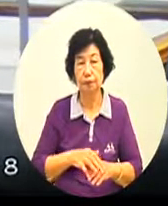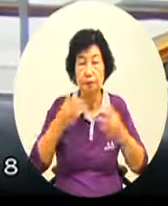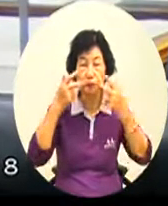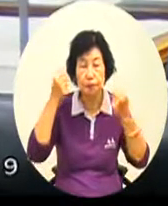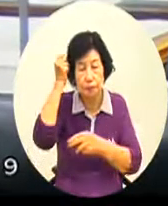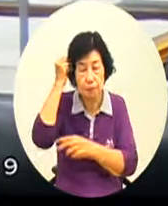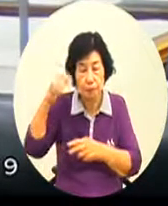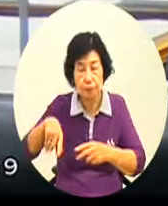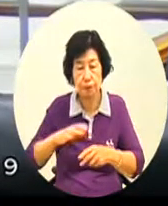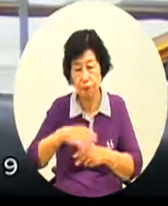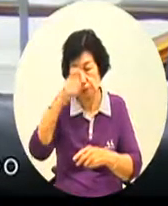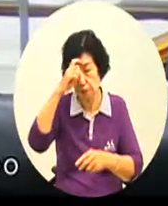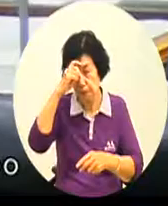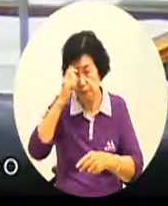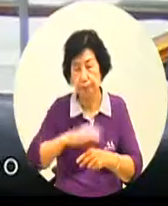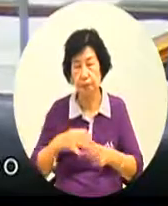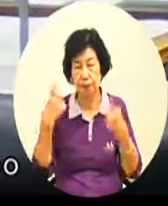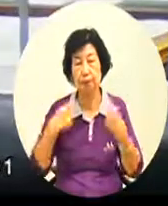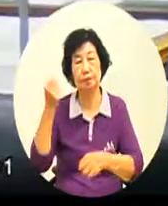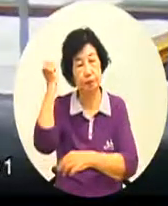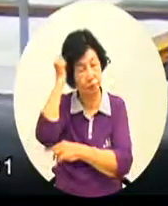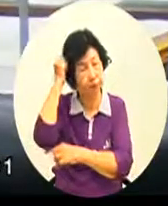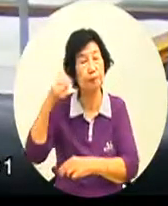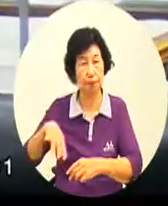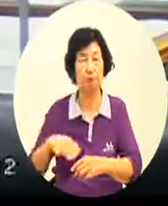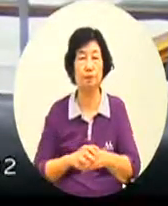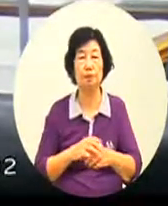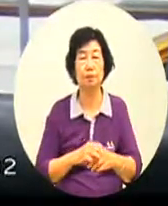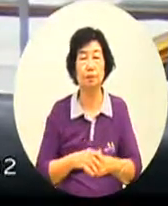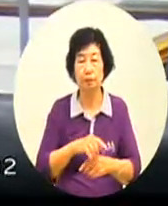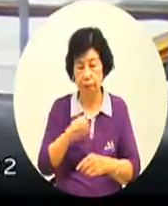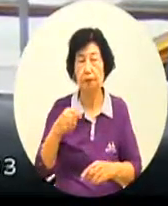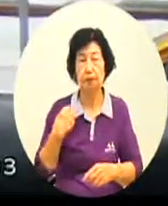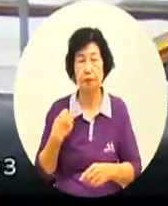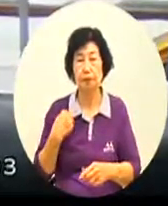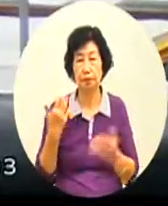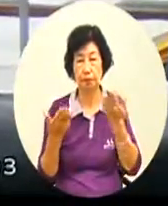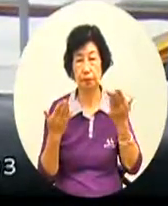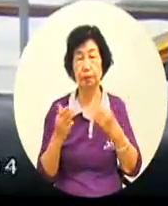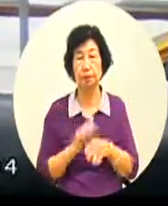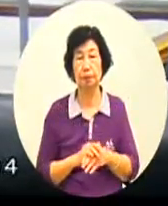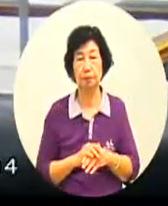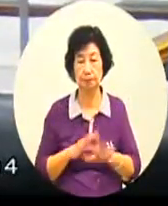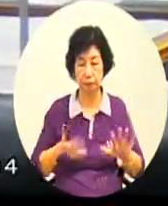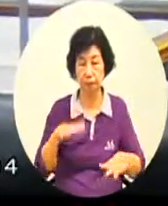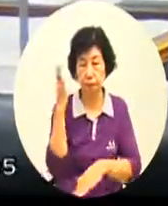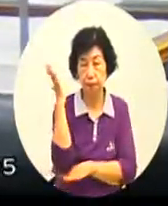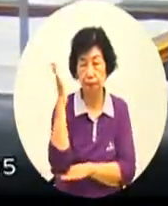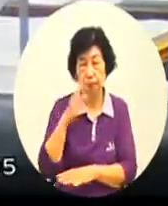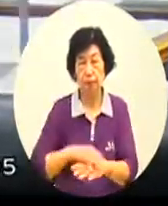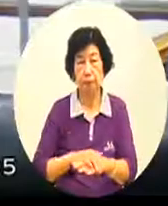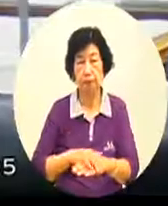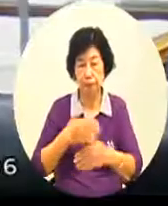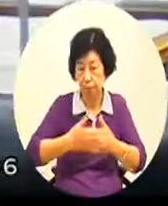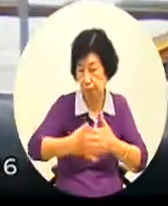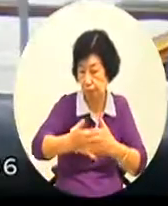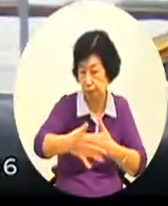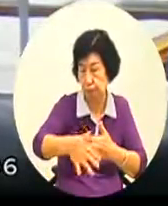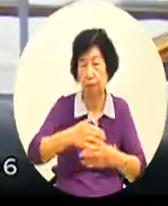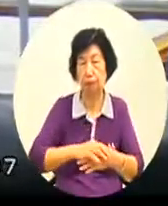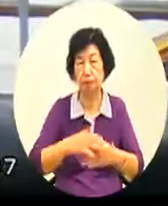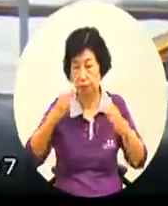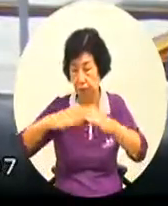共同的生活下去。这个是你很知道的啊。但是因为在政府的每一步里头，他们希望要拆啦，然后要怎么